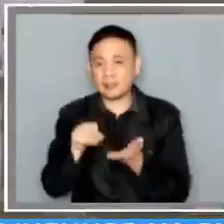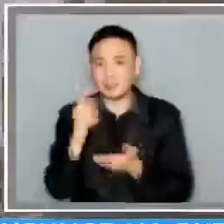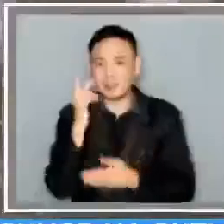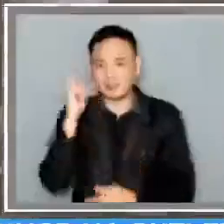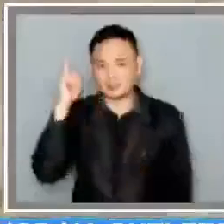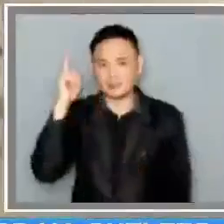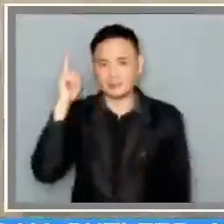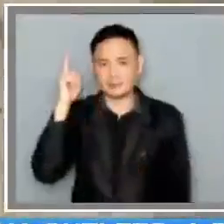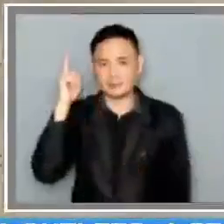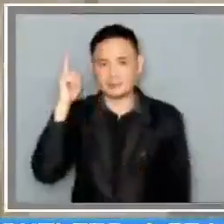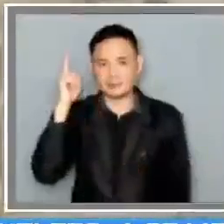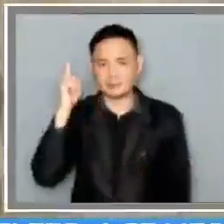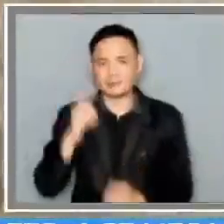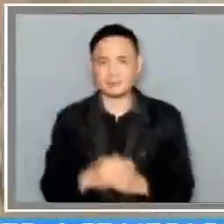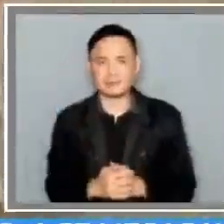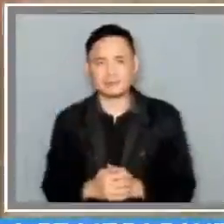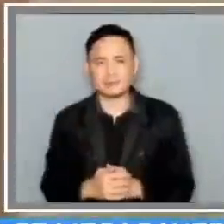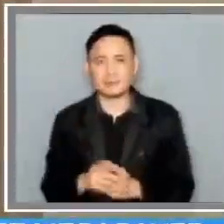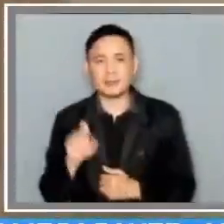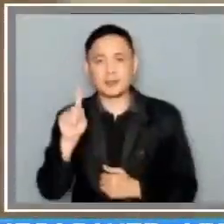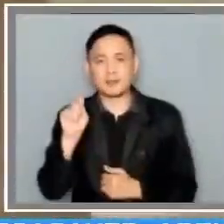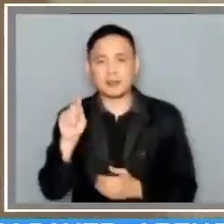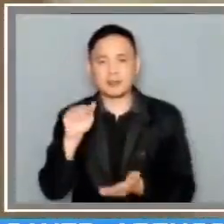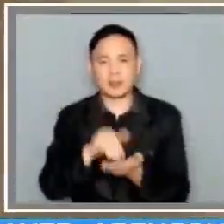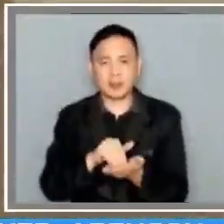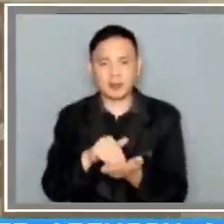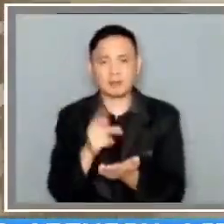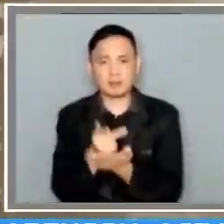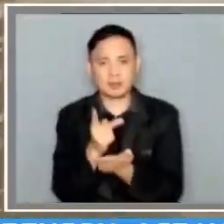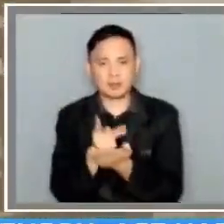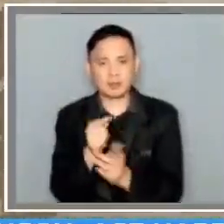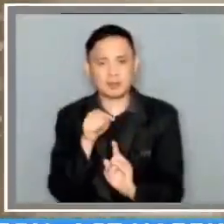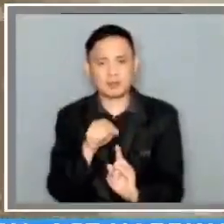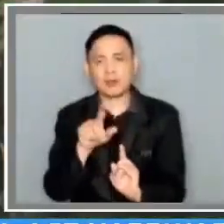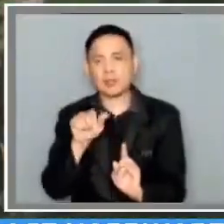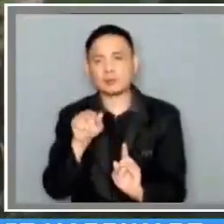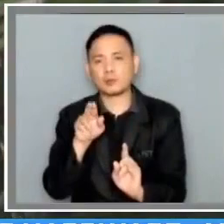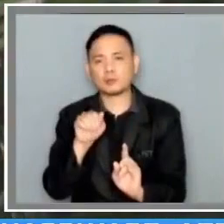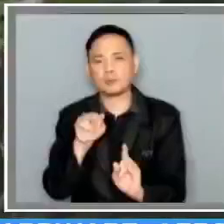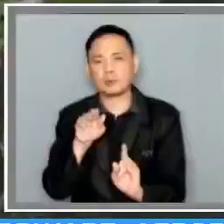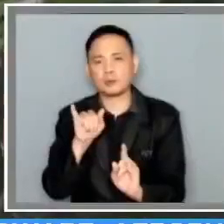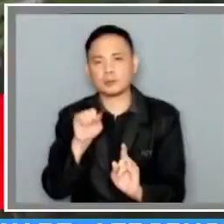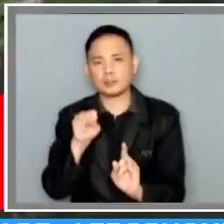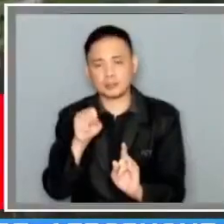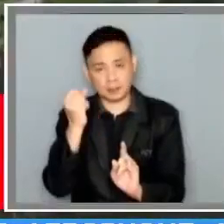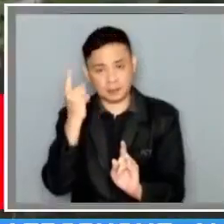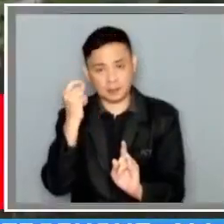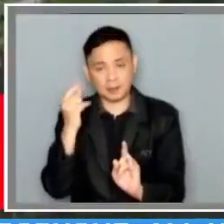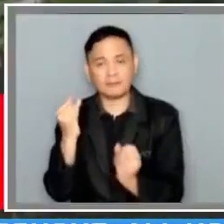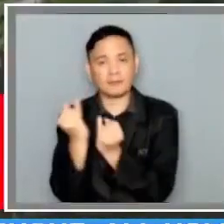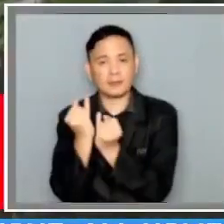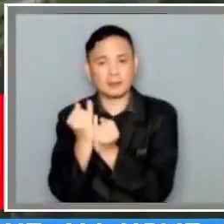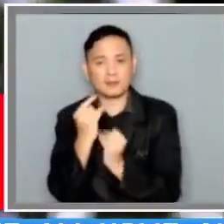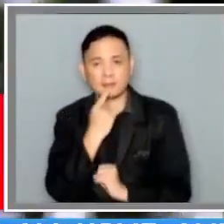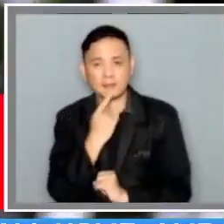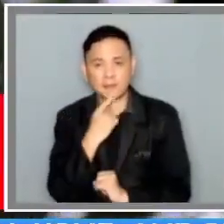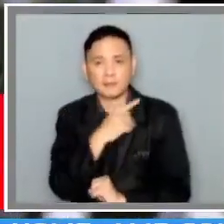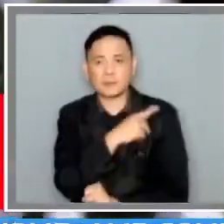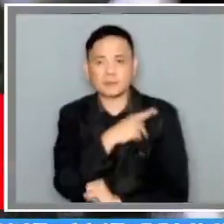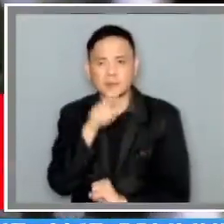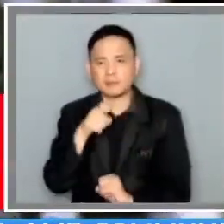merong 11,000 pesos na coverage para po riyan. Pero ayon sa PhilHealth, dapat rehistrado ang pasyente sa database